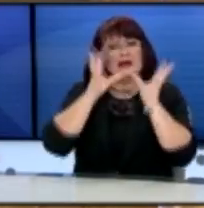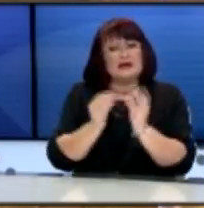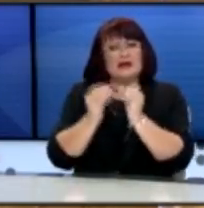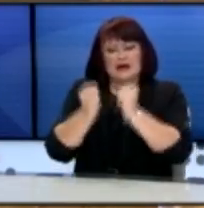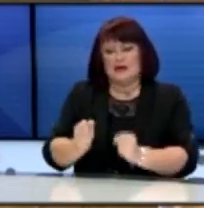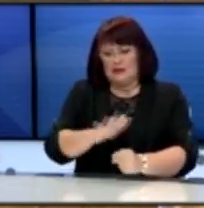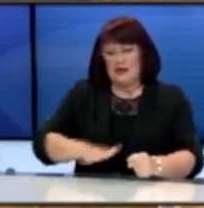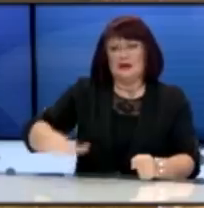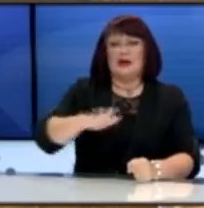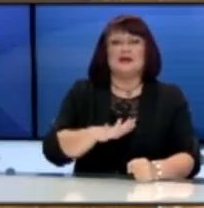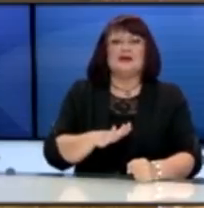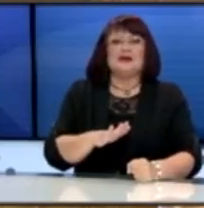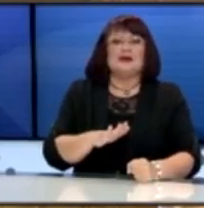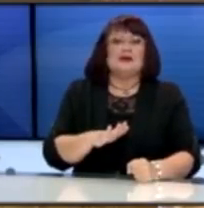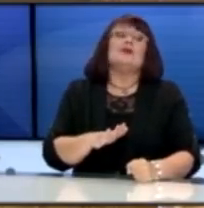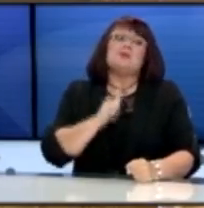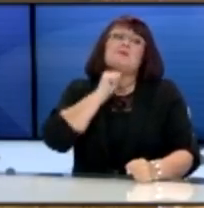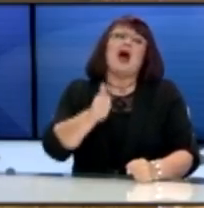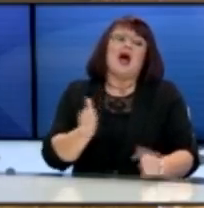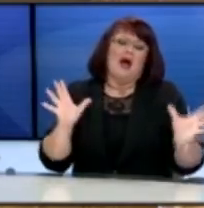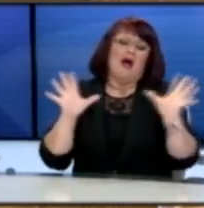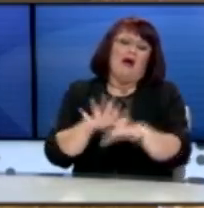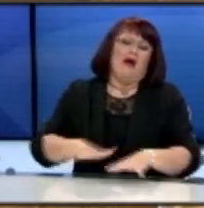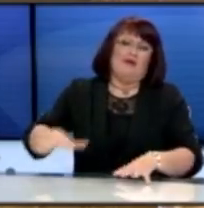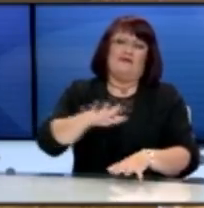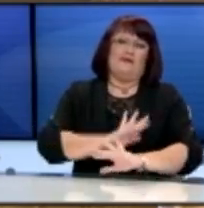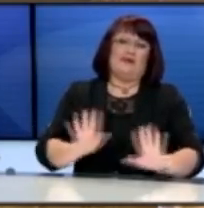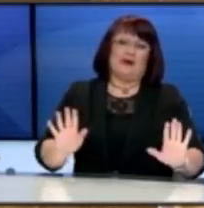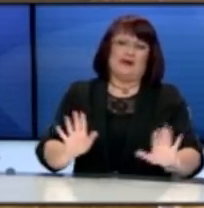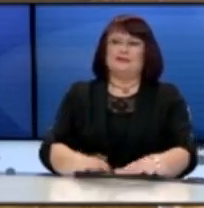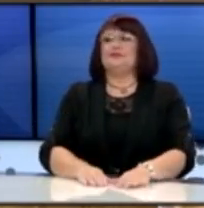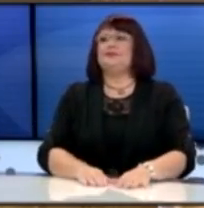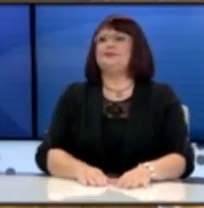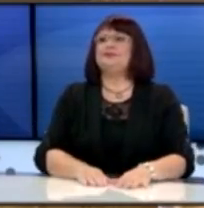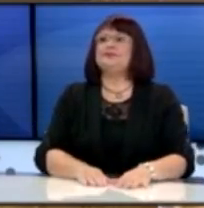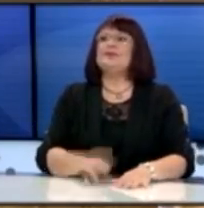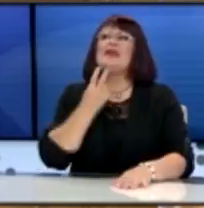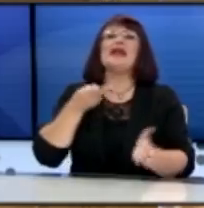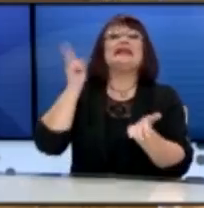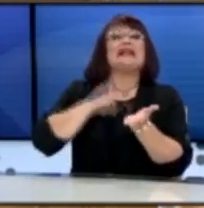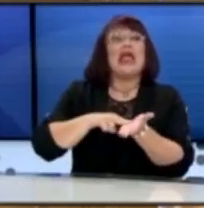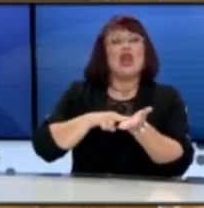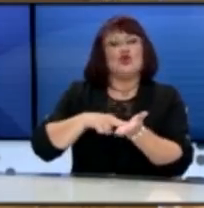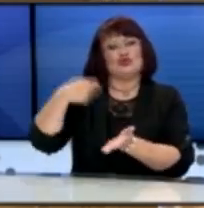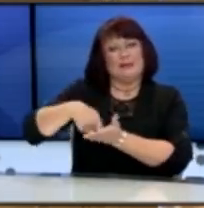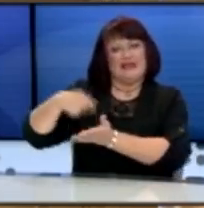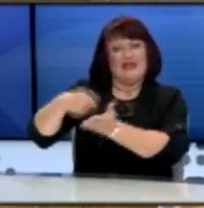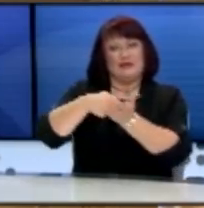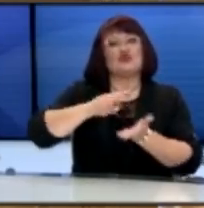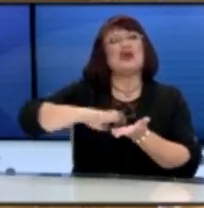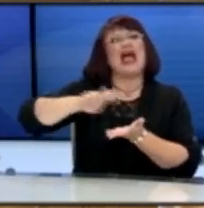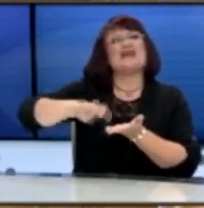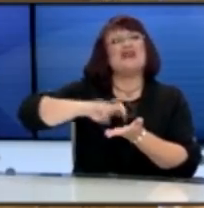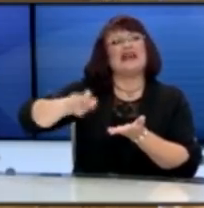κατάσταση στην περιοχή, που πλέον είναι κρανιού τόπος. Ενώ το τέλος επιτιδεύματος και οι ασφαλιστικές